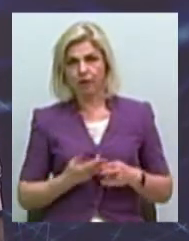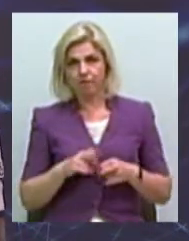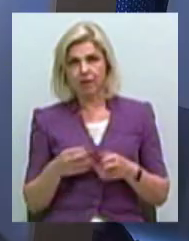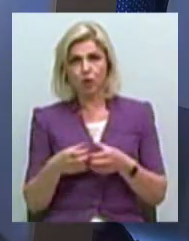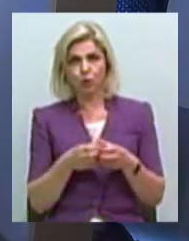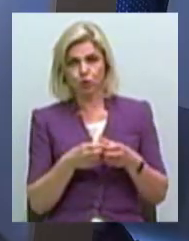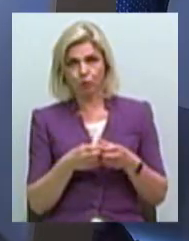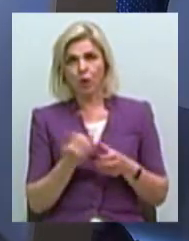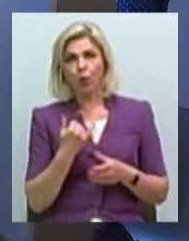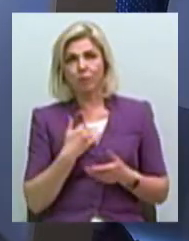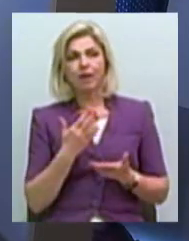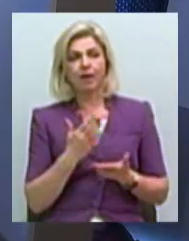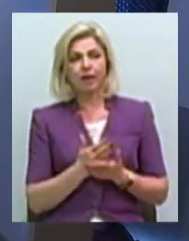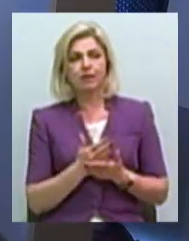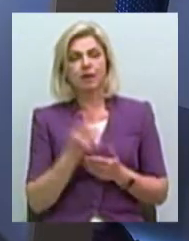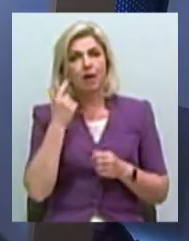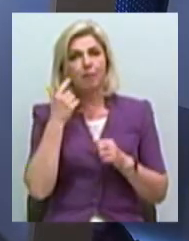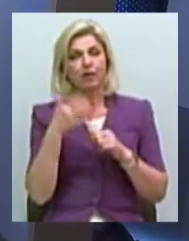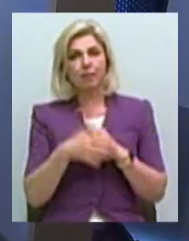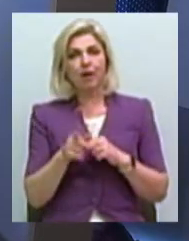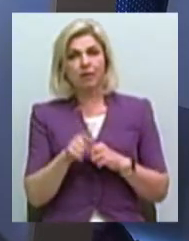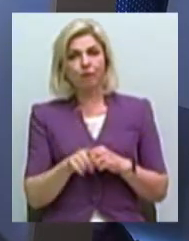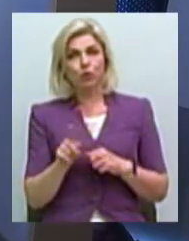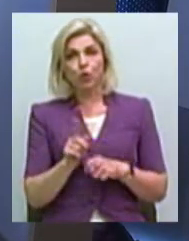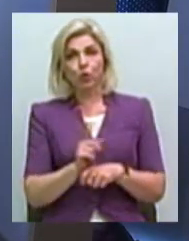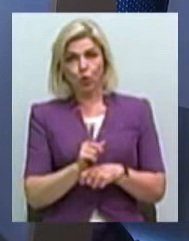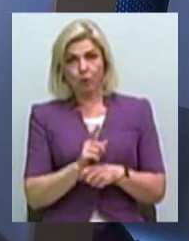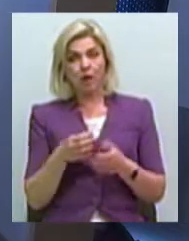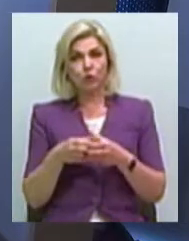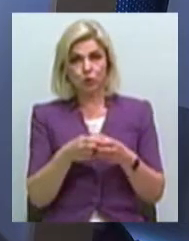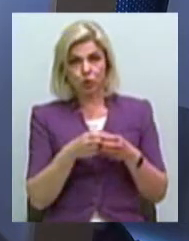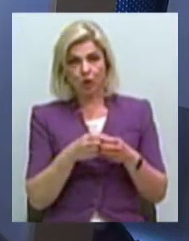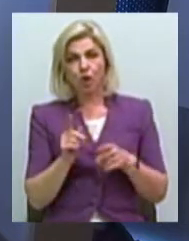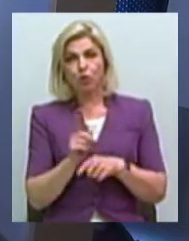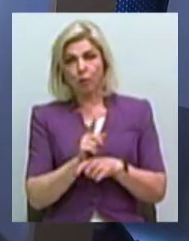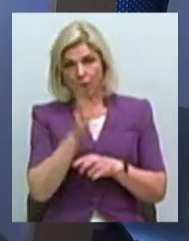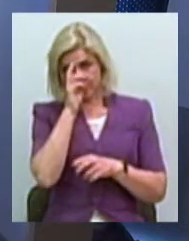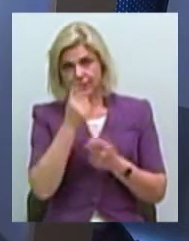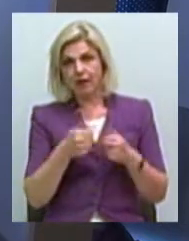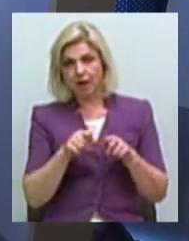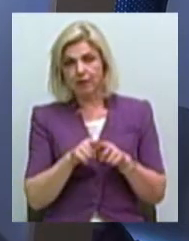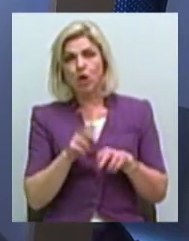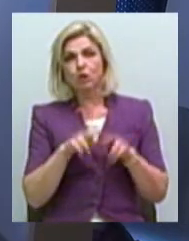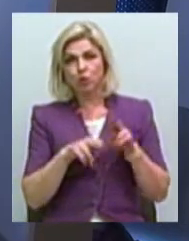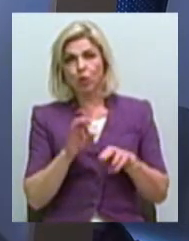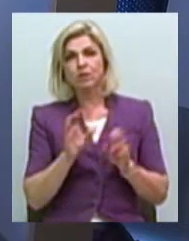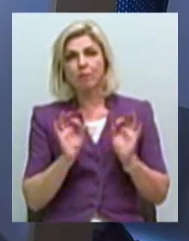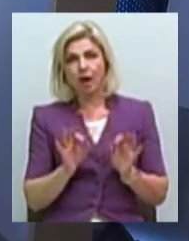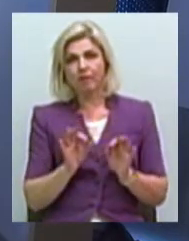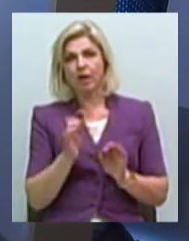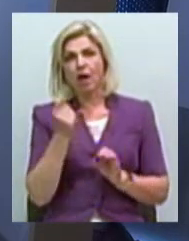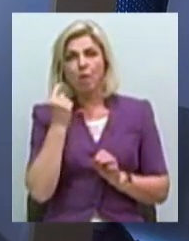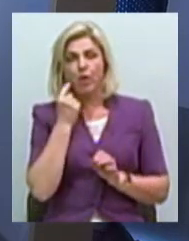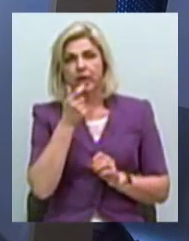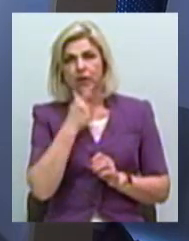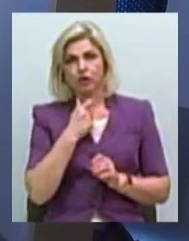социуме. У меня есть понимание того, что нормальный социум, нормальная страна строится с правильных этических норм,